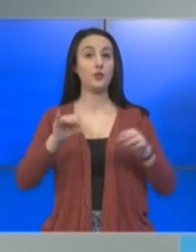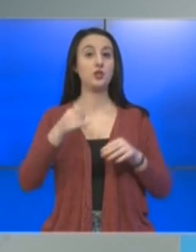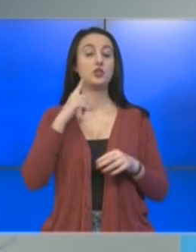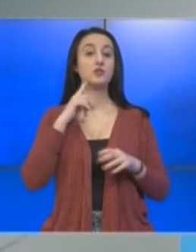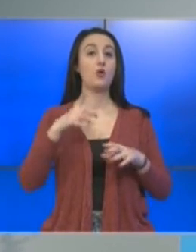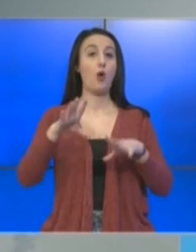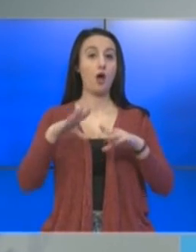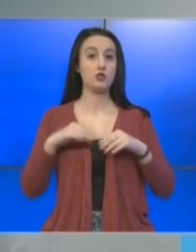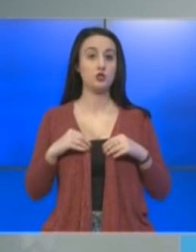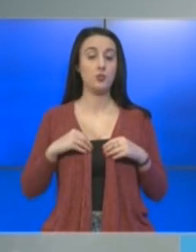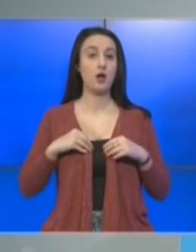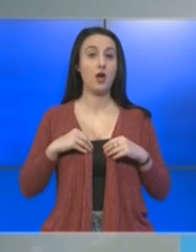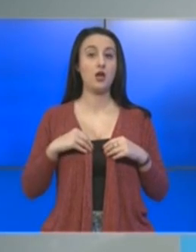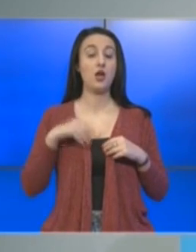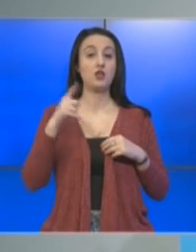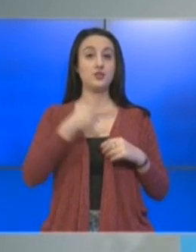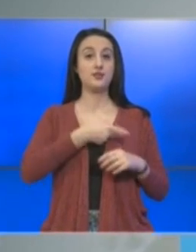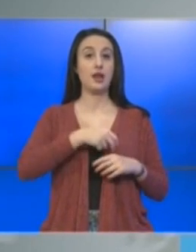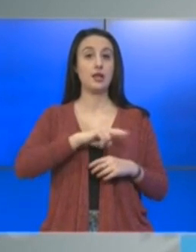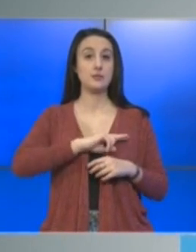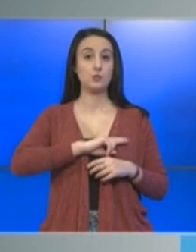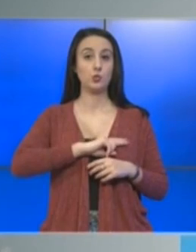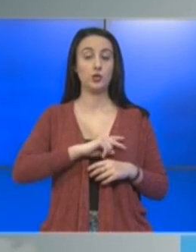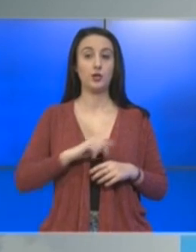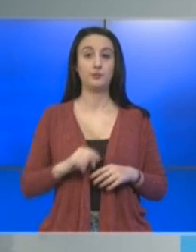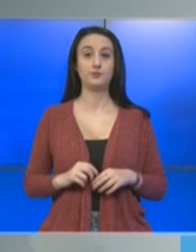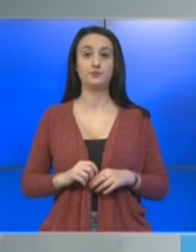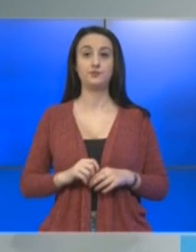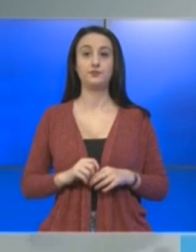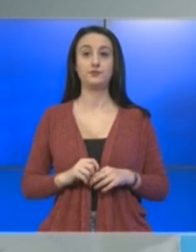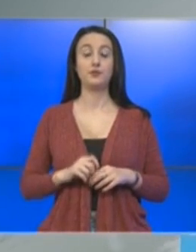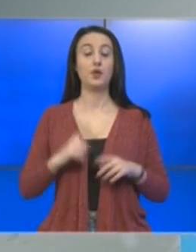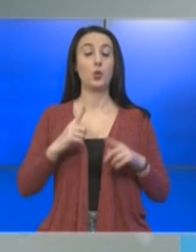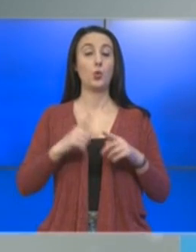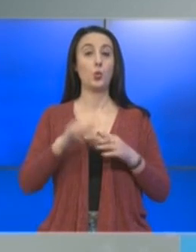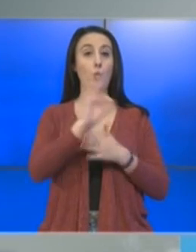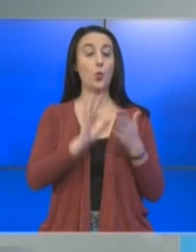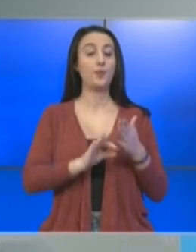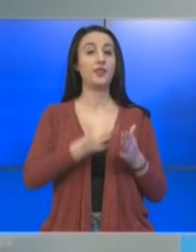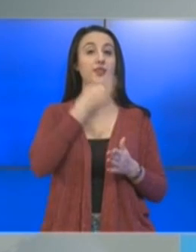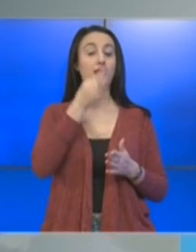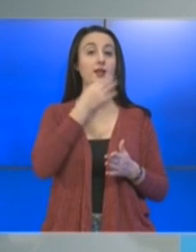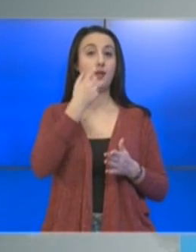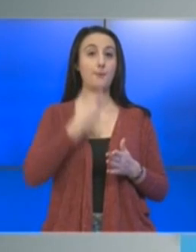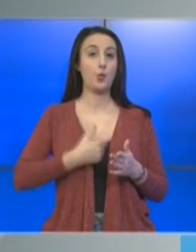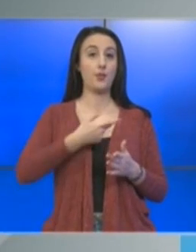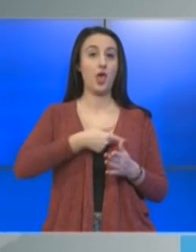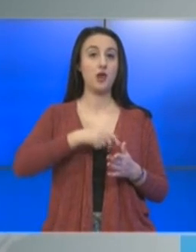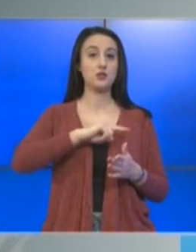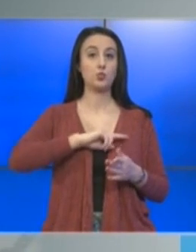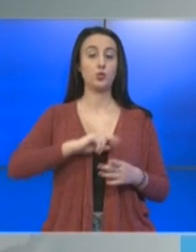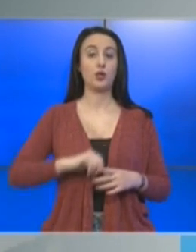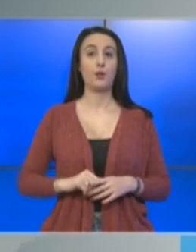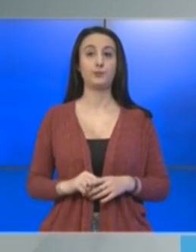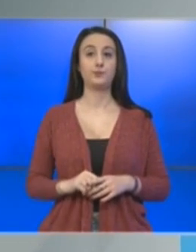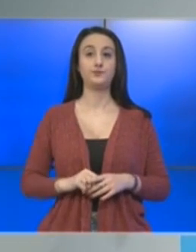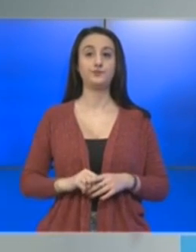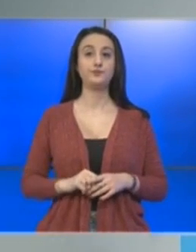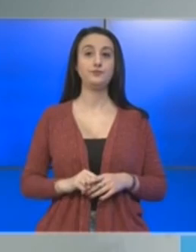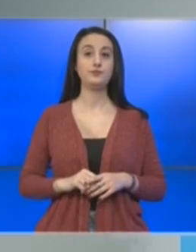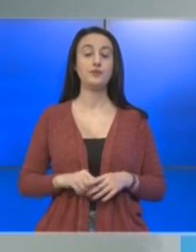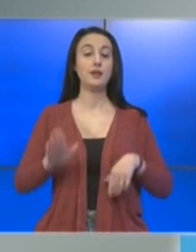vor asuma această responsabilitate prin completarea unei declarații pe proprie răspundere.